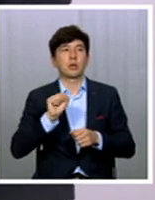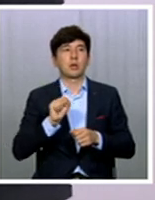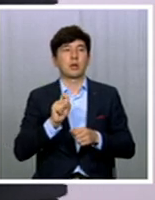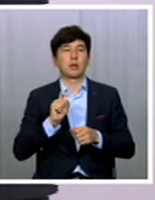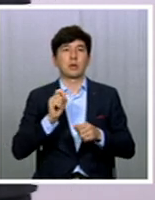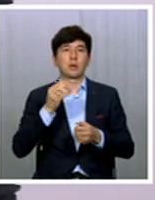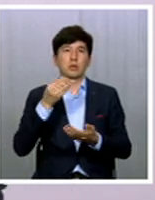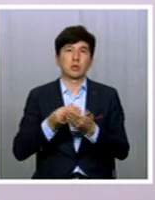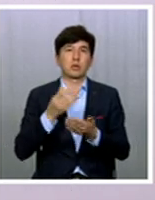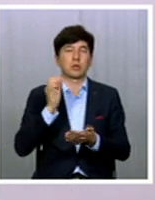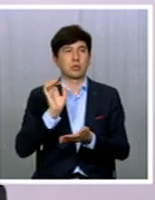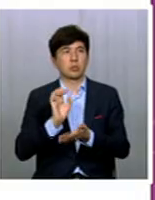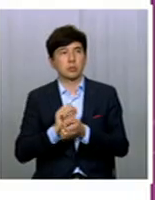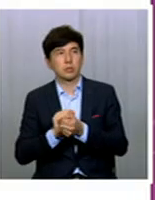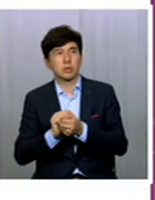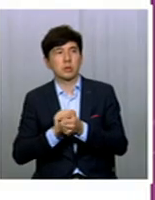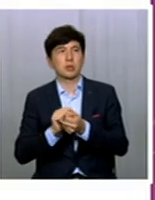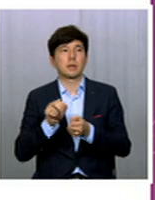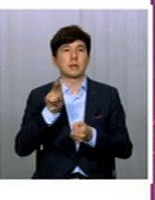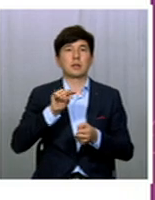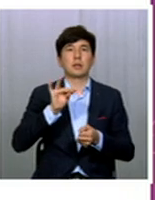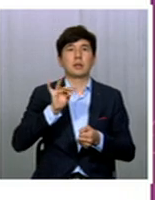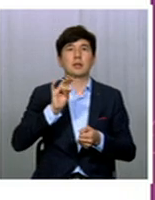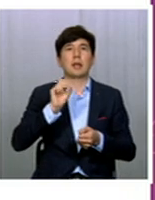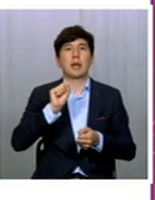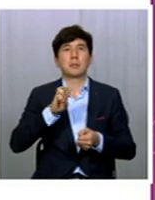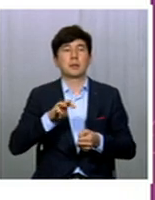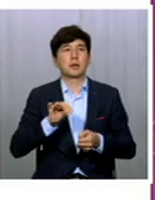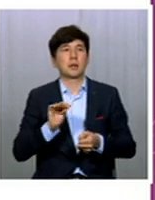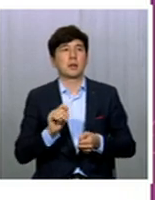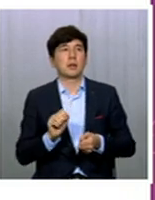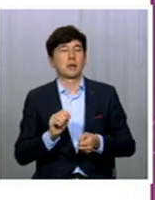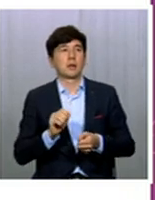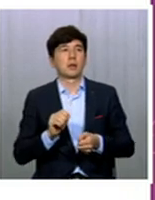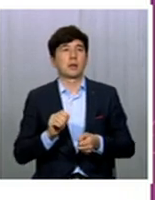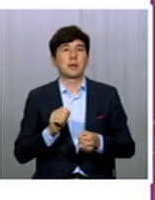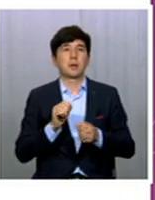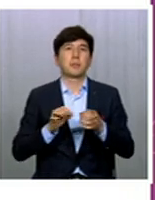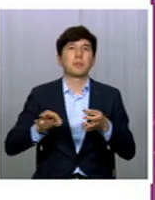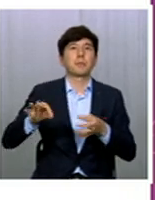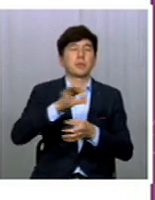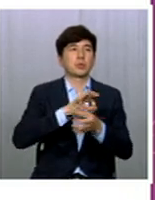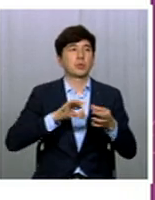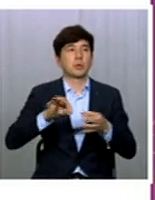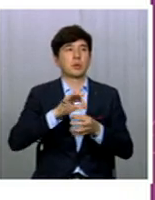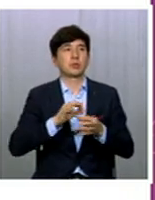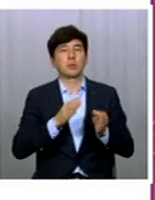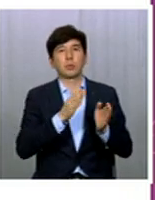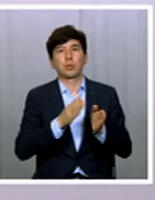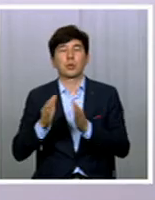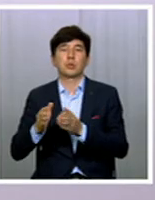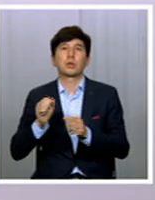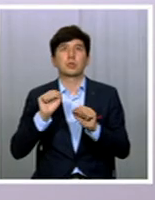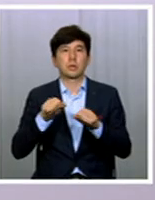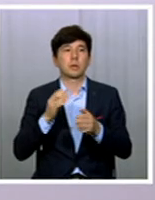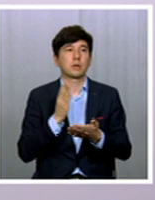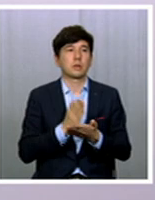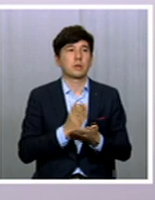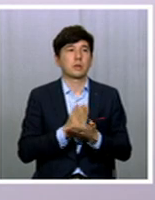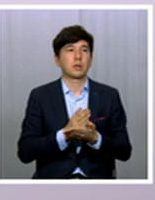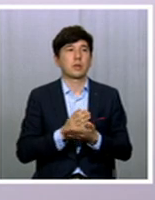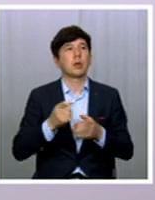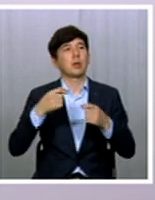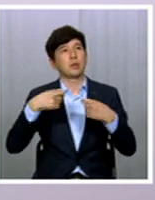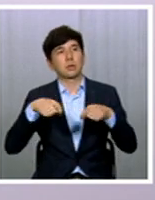байланысы мен динамикасын қамтамасыз ететін халықаралық валюталық қаржылық қарым-қатынастардың құрамдас бөлігі болып табылады. Сатудың келесі